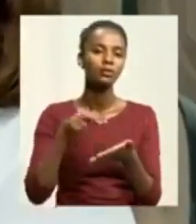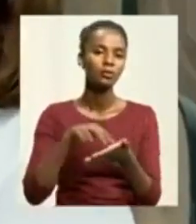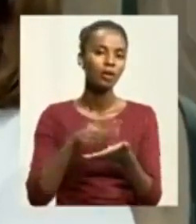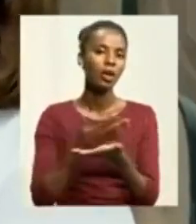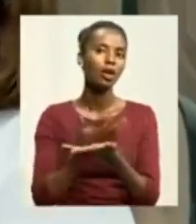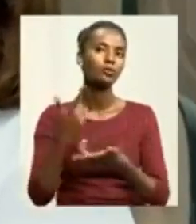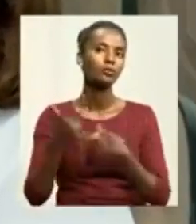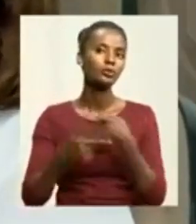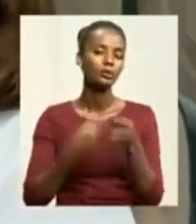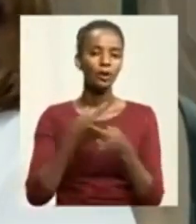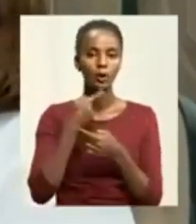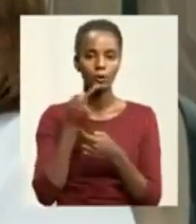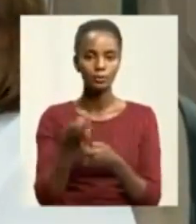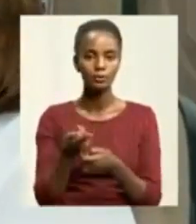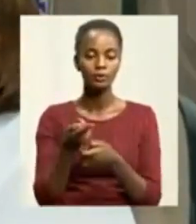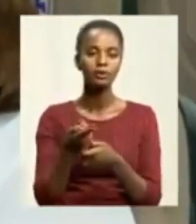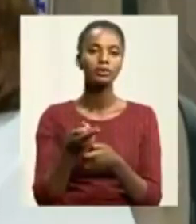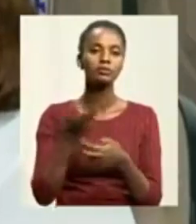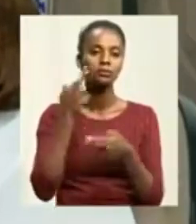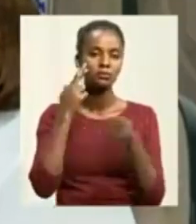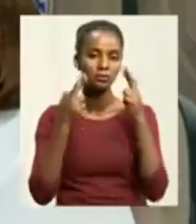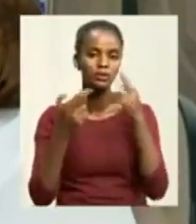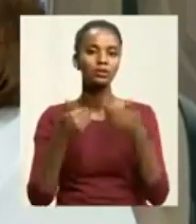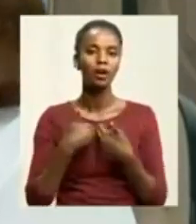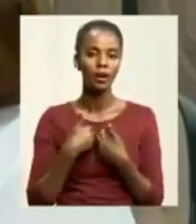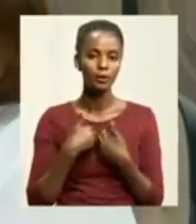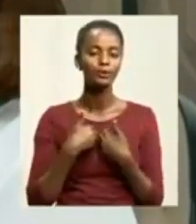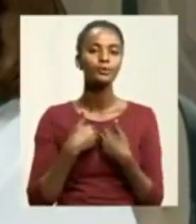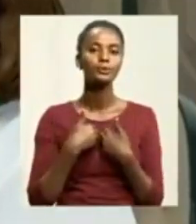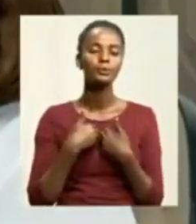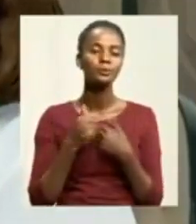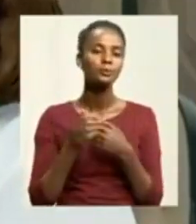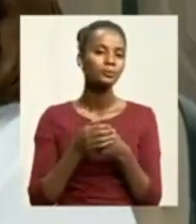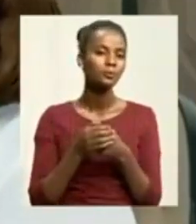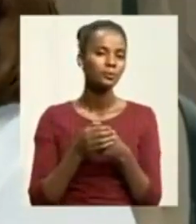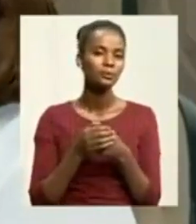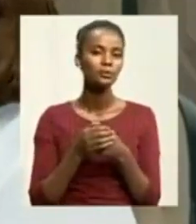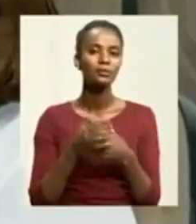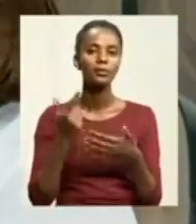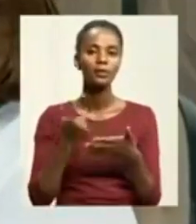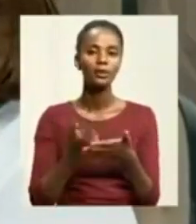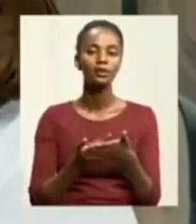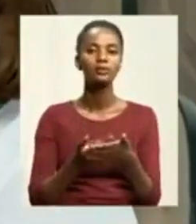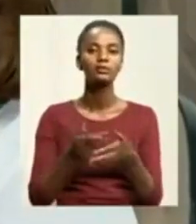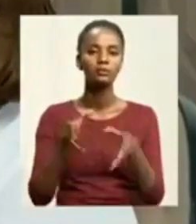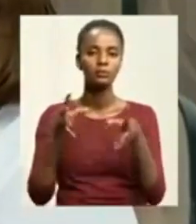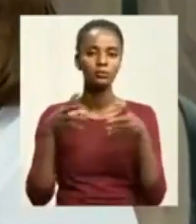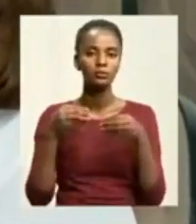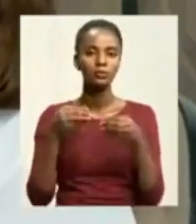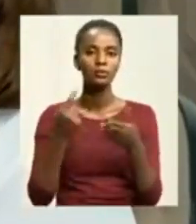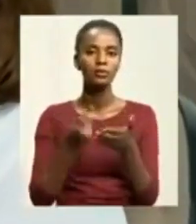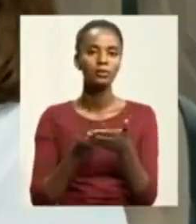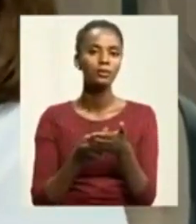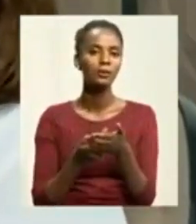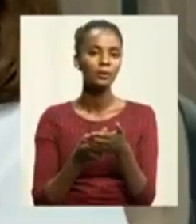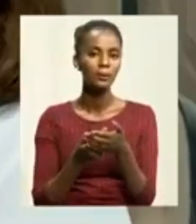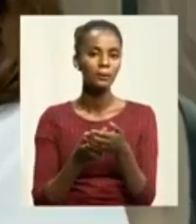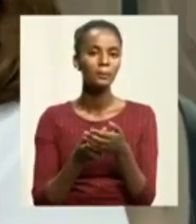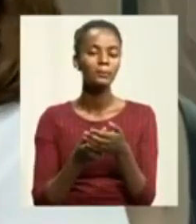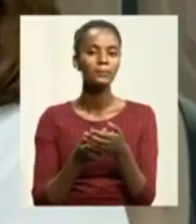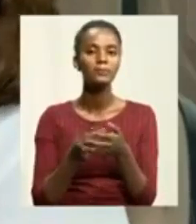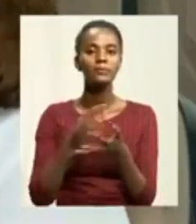ነው የምንሄደው የሚል ስጋቶችም ስላሉ ይሄ በሰፊው ነው እውነት ይህንን እንትን የምለው በዚህ በተከበረው ምክር ቤት